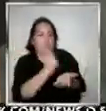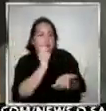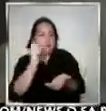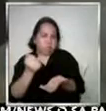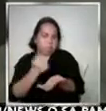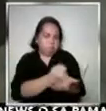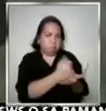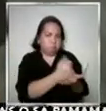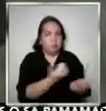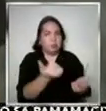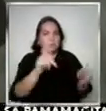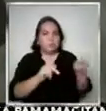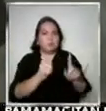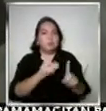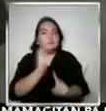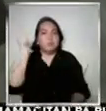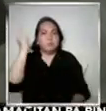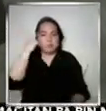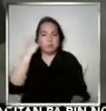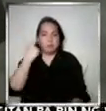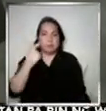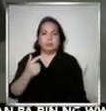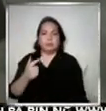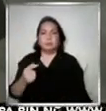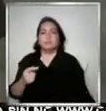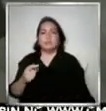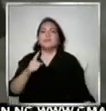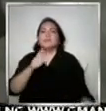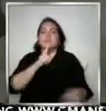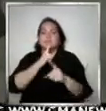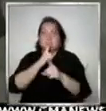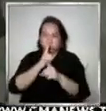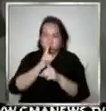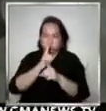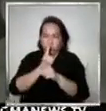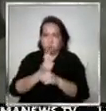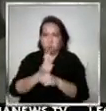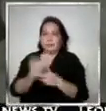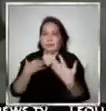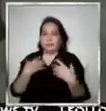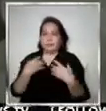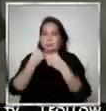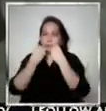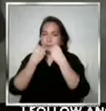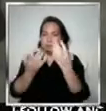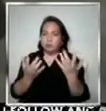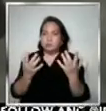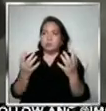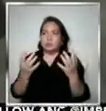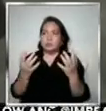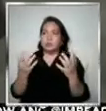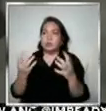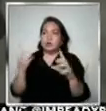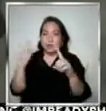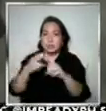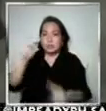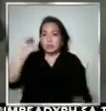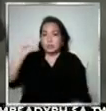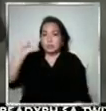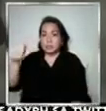Vicky, kahit naman hanggang May 10 pa yung itinakdang schedule sa pamamahagi ng social amelioration subsidy ng DSWD,